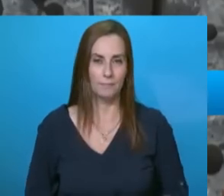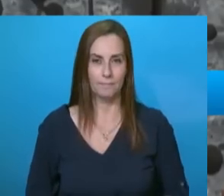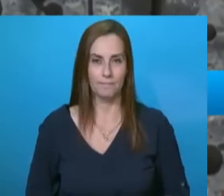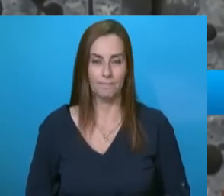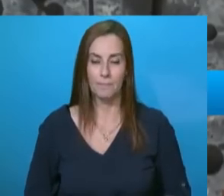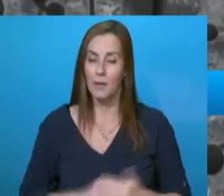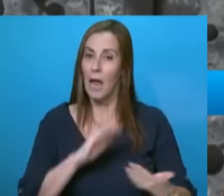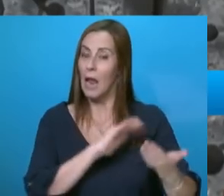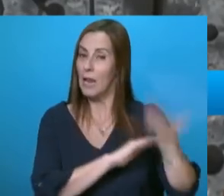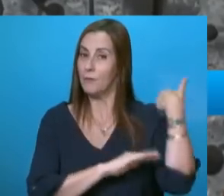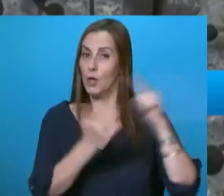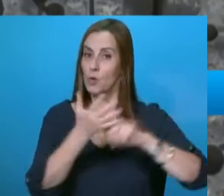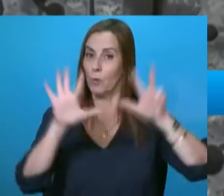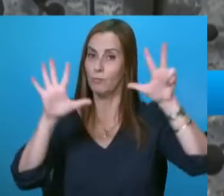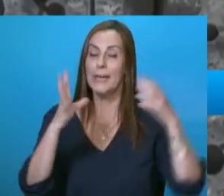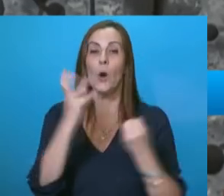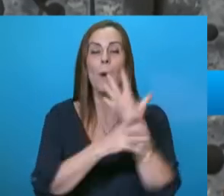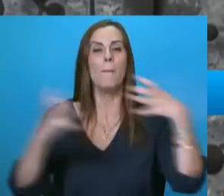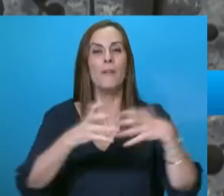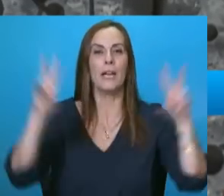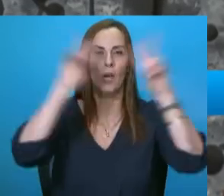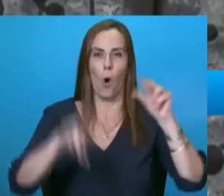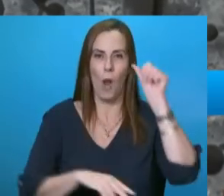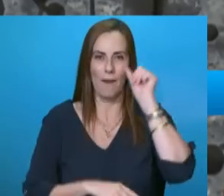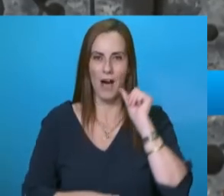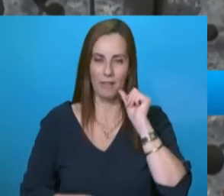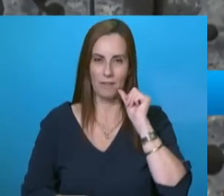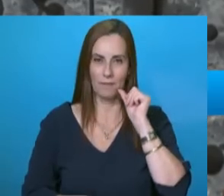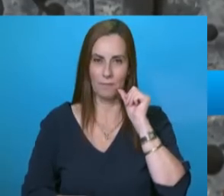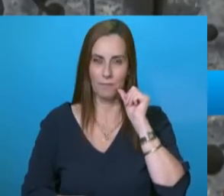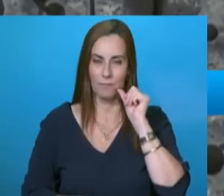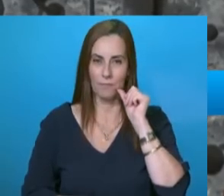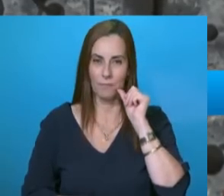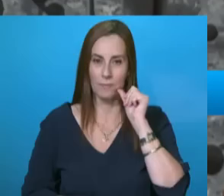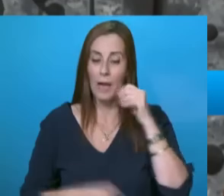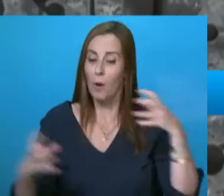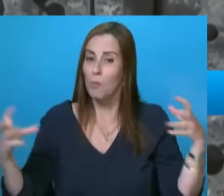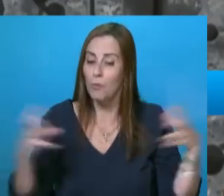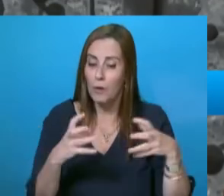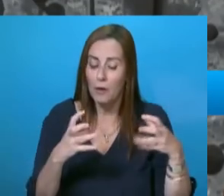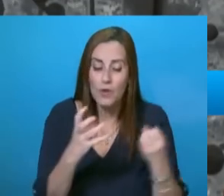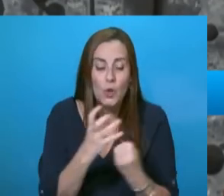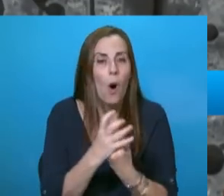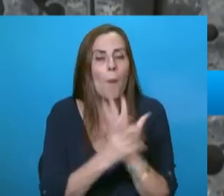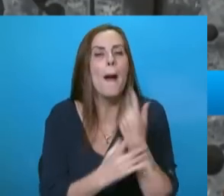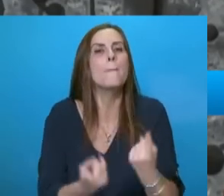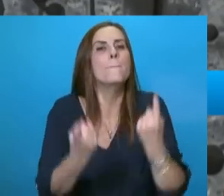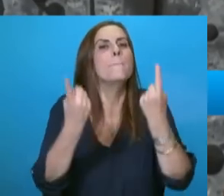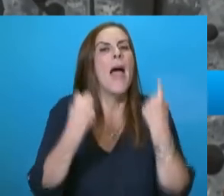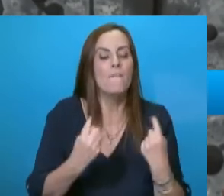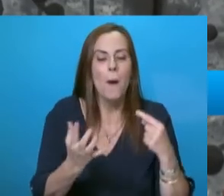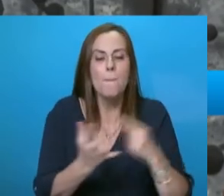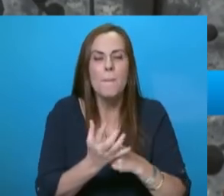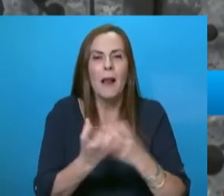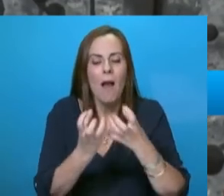לפני 8 חודשים הוקמה כחול לבן, סיעה שנבנתה מתוך השסע והקרע שנפערו